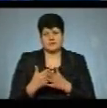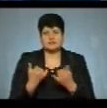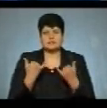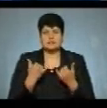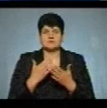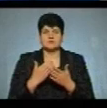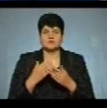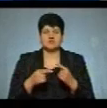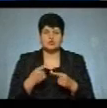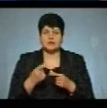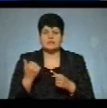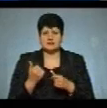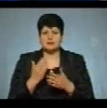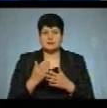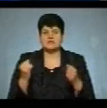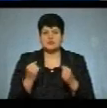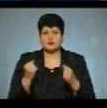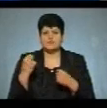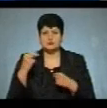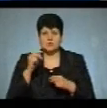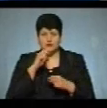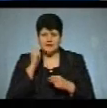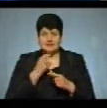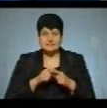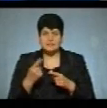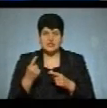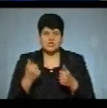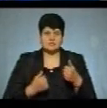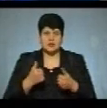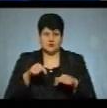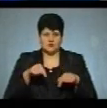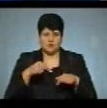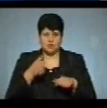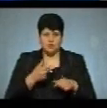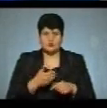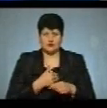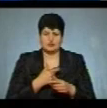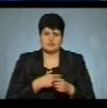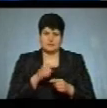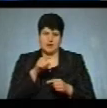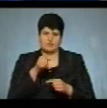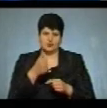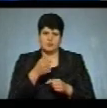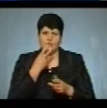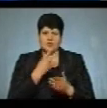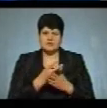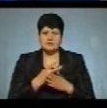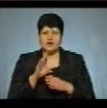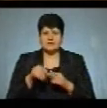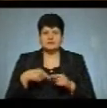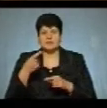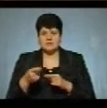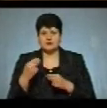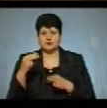бути через тиждень чемпіонат України зимовий. Це перші змагання цього року. І там би хотілося б добре показати, а там вже і відбір на чемпіонат